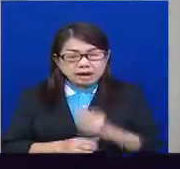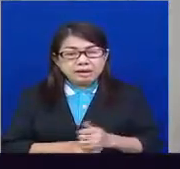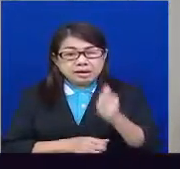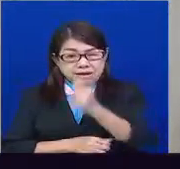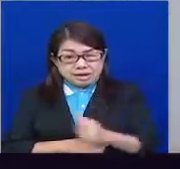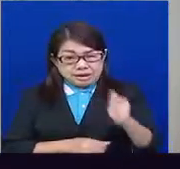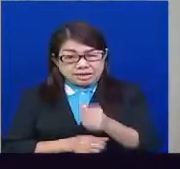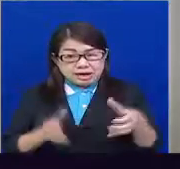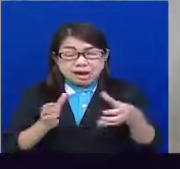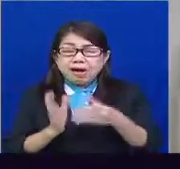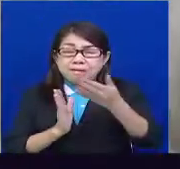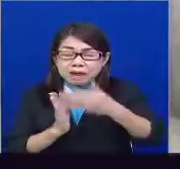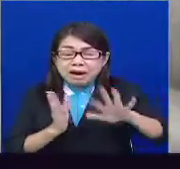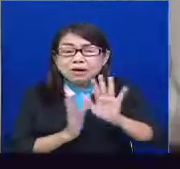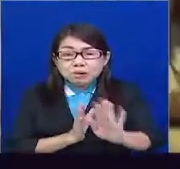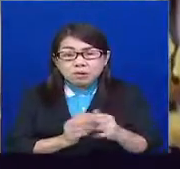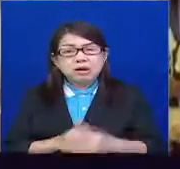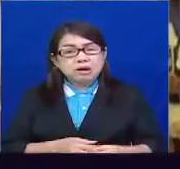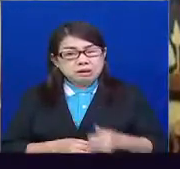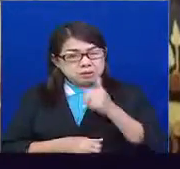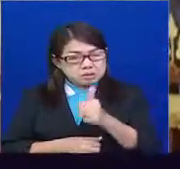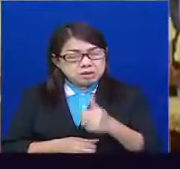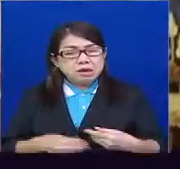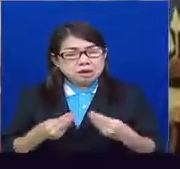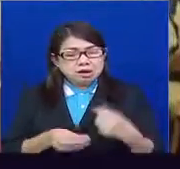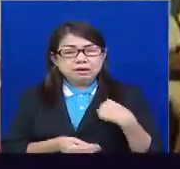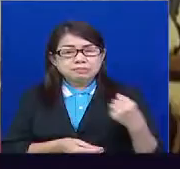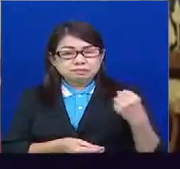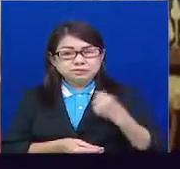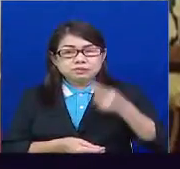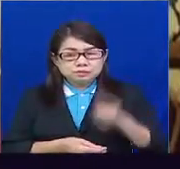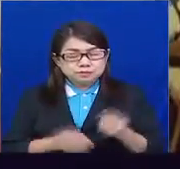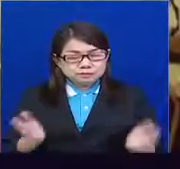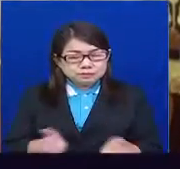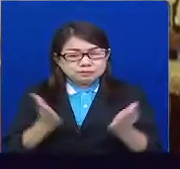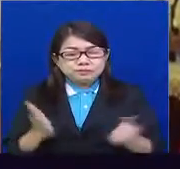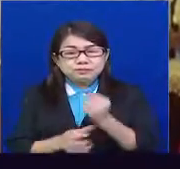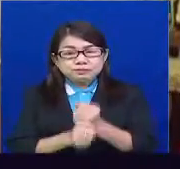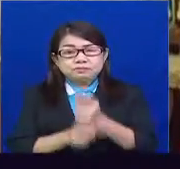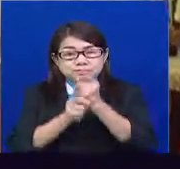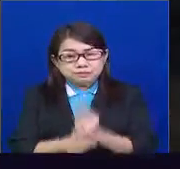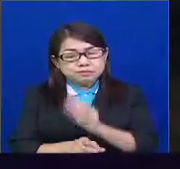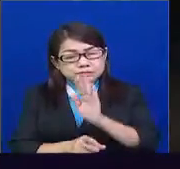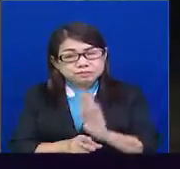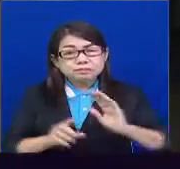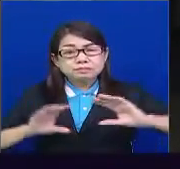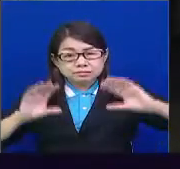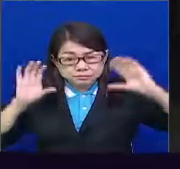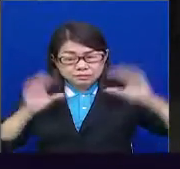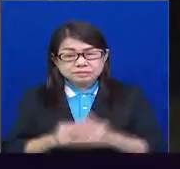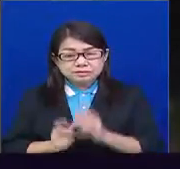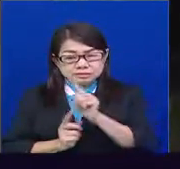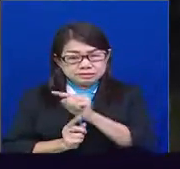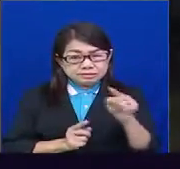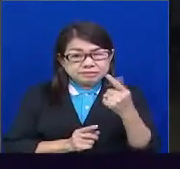ให้ภูมิภาคมีความสงบด้วยพร้อมกับให้กำลังใจรัฐบาลได้เดินตามรถแมพและในระหว่างวันที่ 1-11กันยายนนี้ญี่ปุ่นจะ